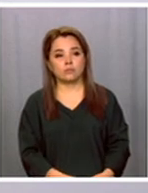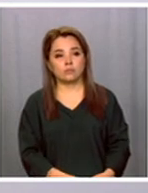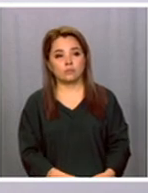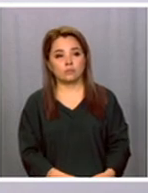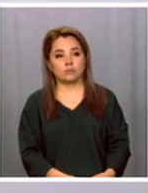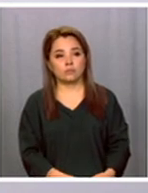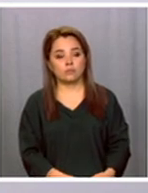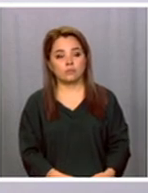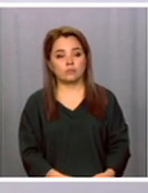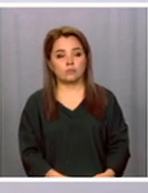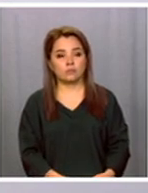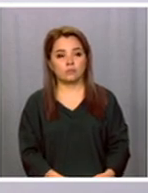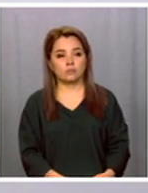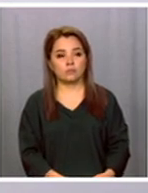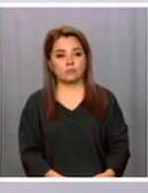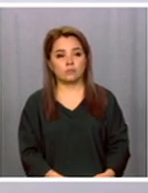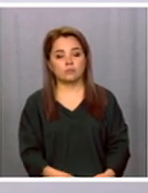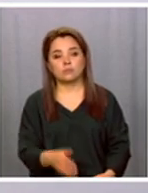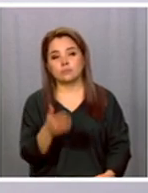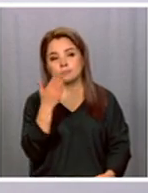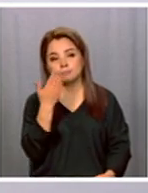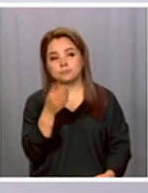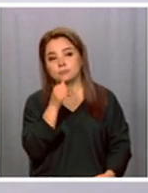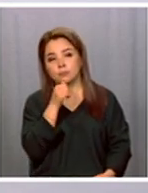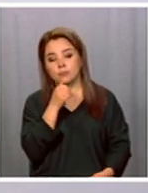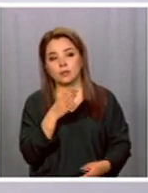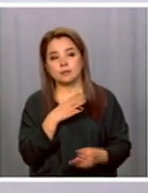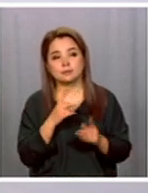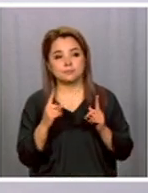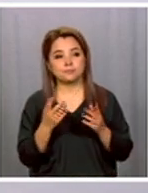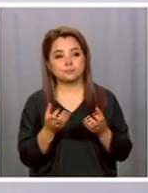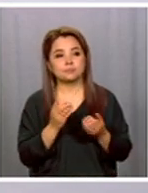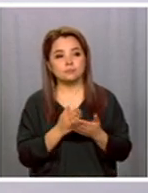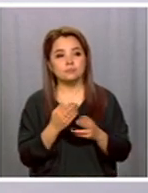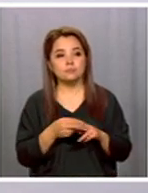Ендеше дөңес айнадан кескін алып көрейік.